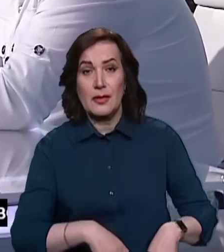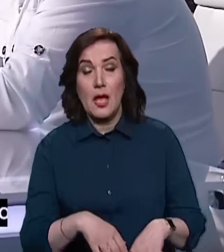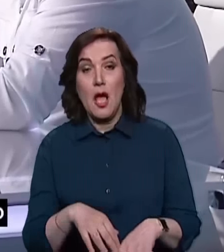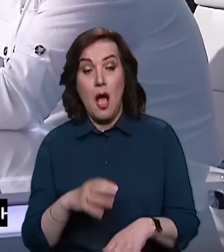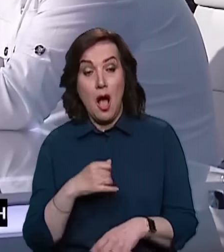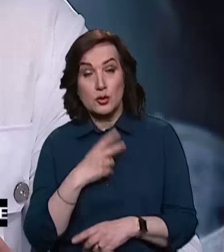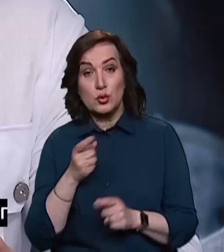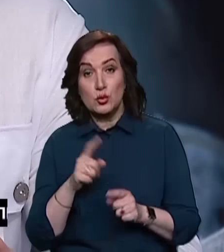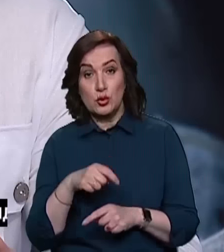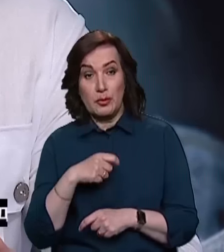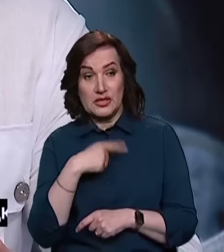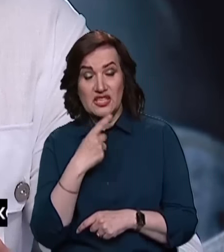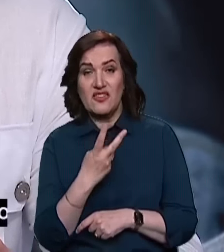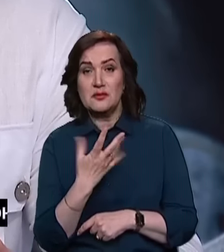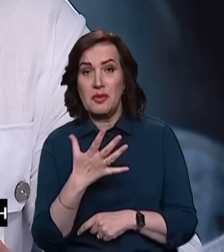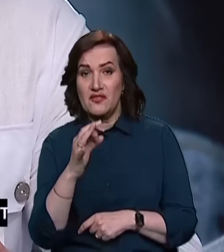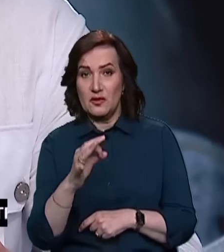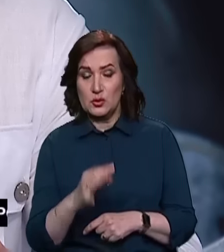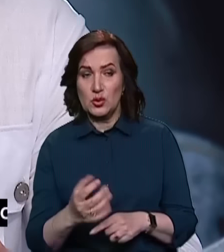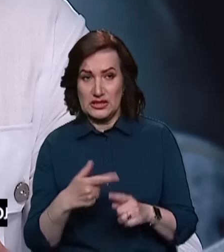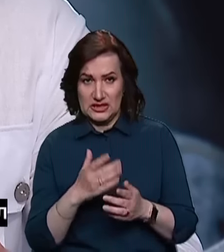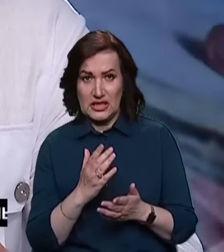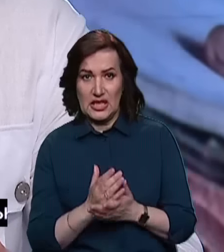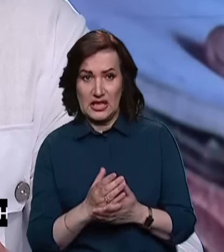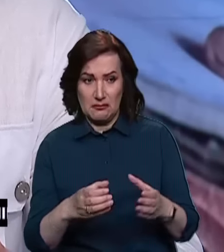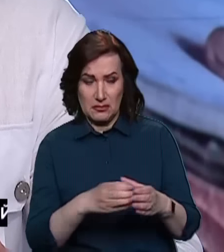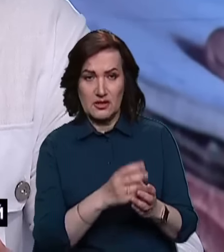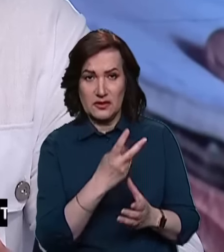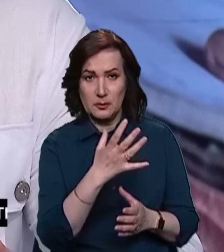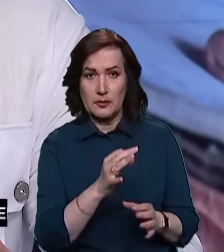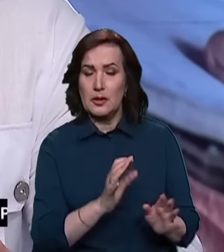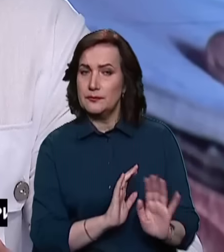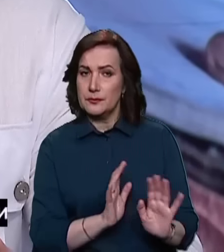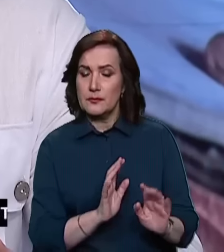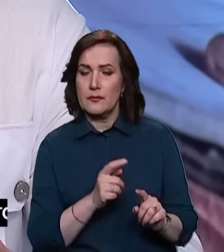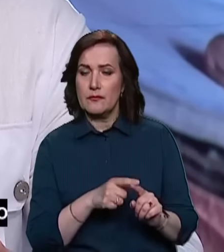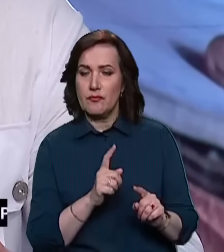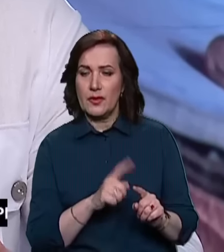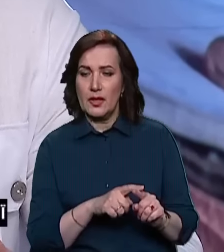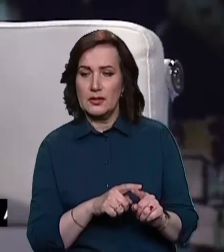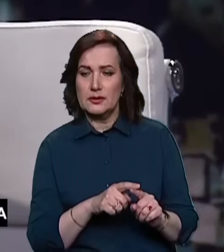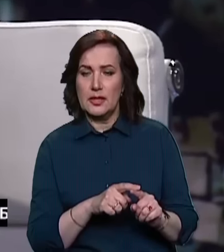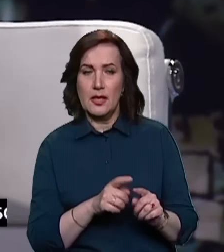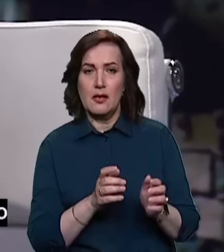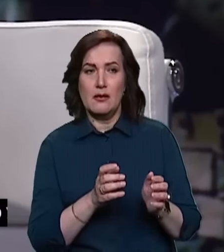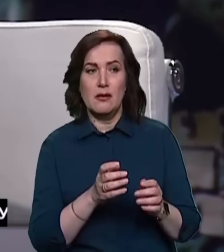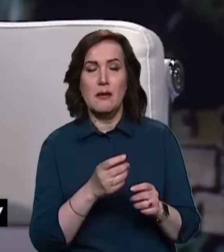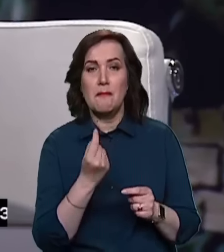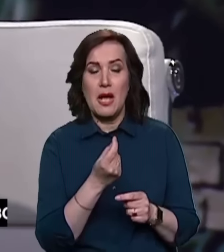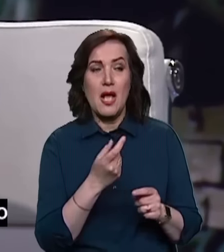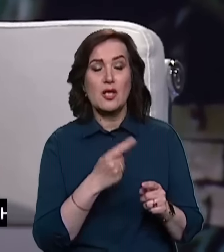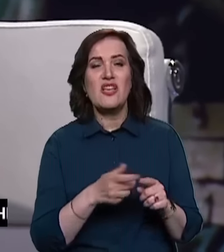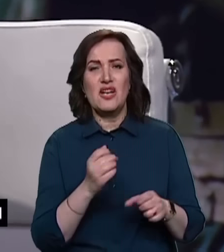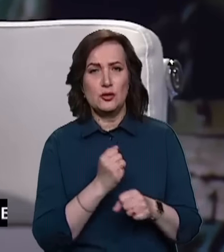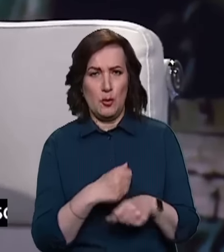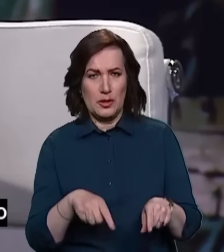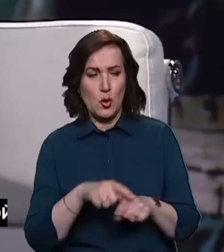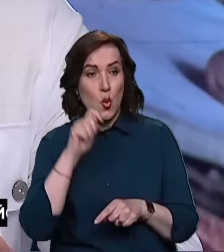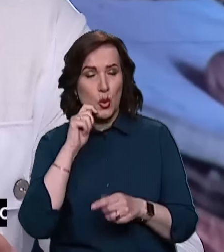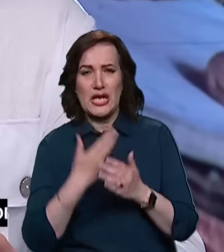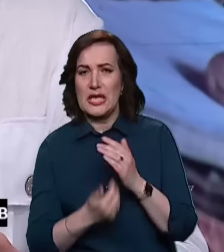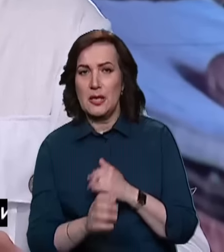що от президент сказав про 25%, то це і яструбів 25%? Ні, це не яструби, це умовні, що голуби. Угу. От і кажуть, давайте зробимо так,